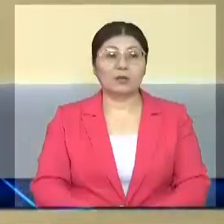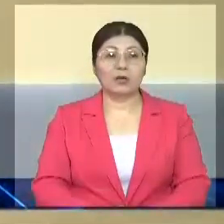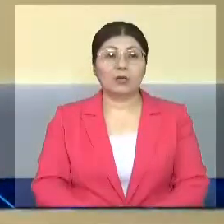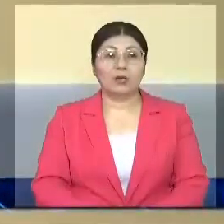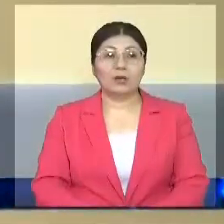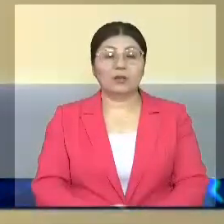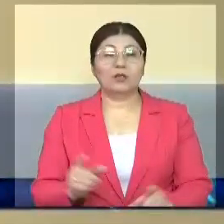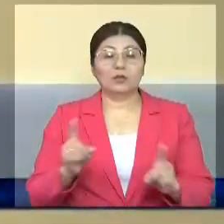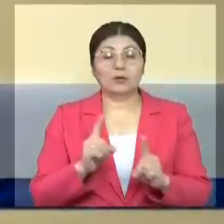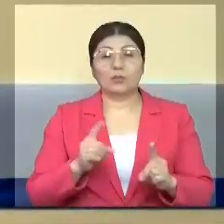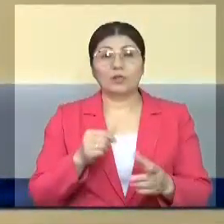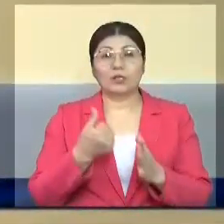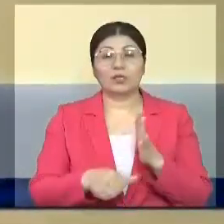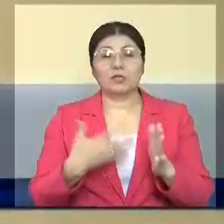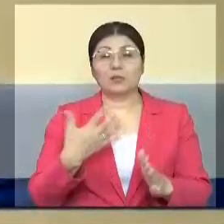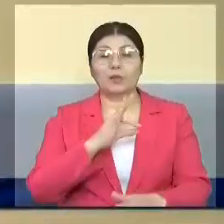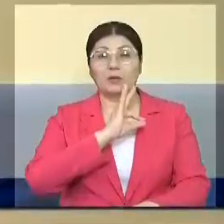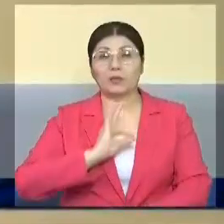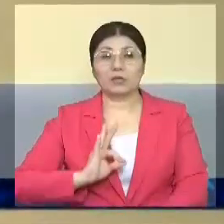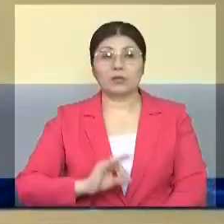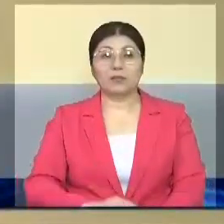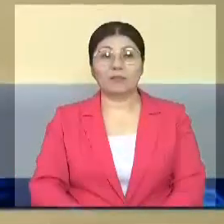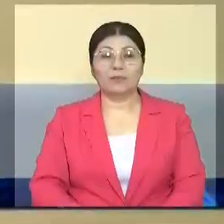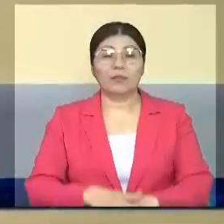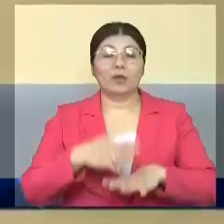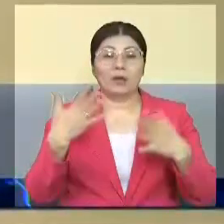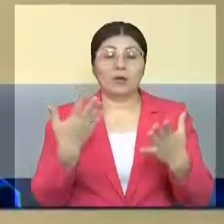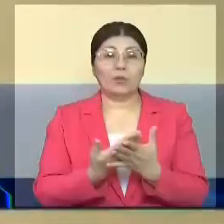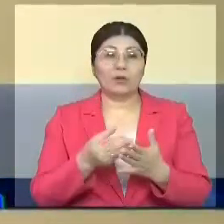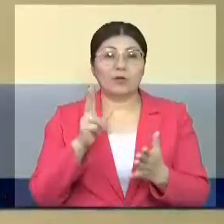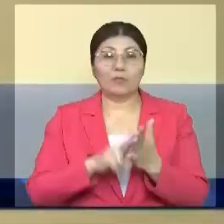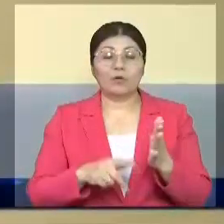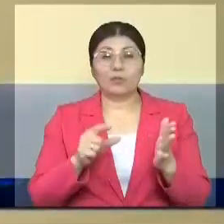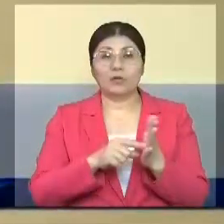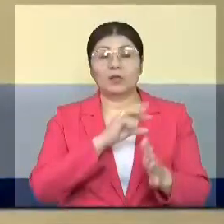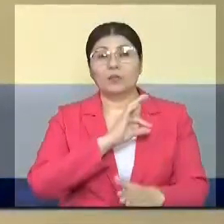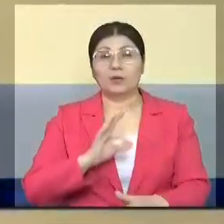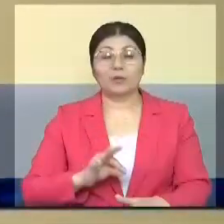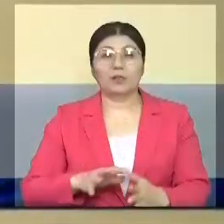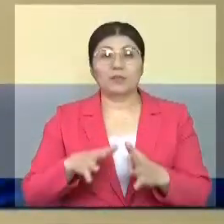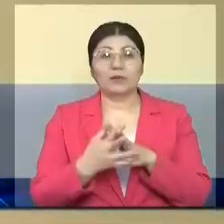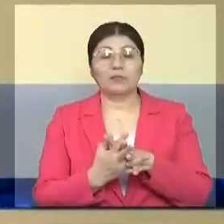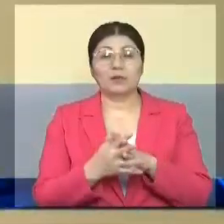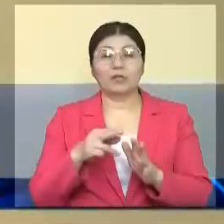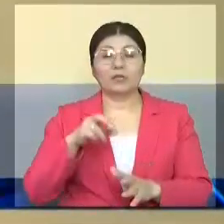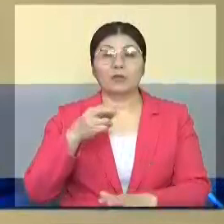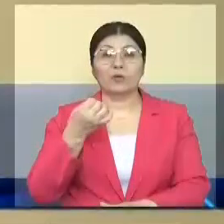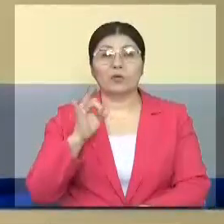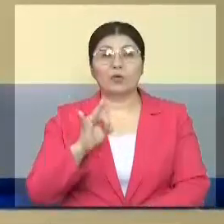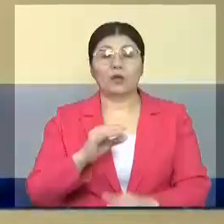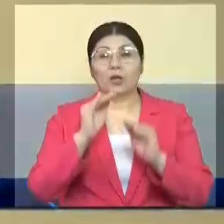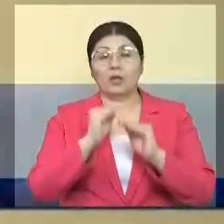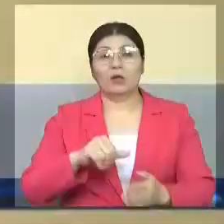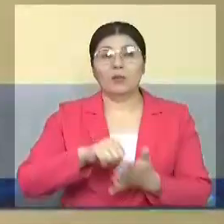14116, что составляет 65,2%. Наибольшая явка составила 87% в сельском округе Степной Каргалинского района,